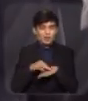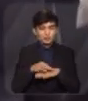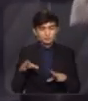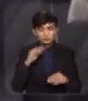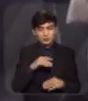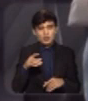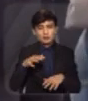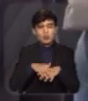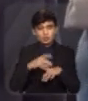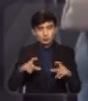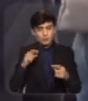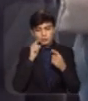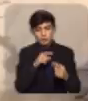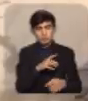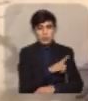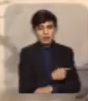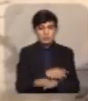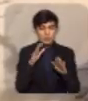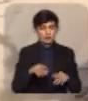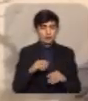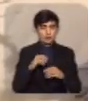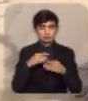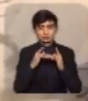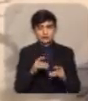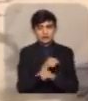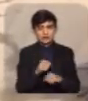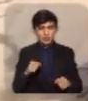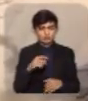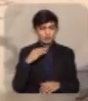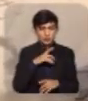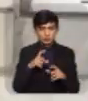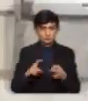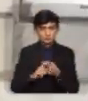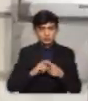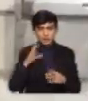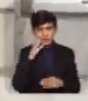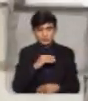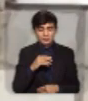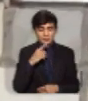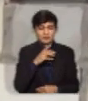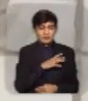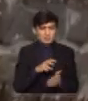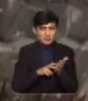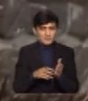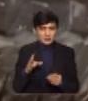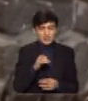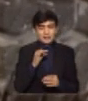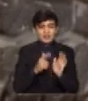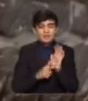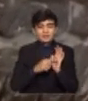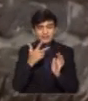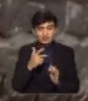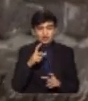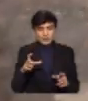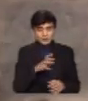протестуют против размещения их в больницах. Люди даже выстроили ограждение из покрышек. Несмотря на столкновение с полицией, 73